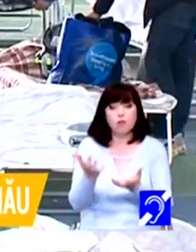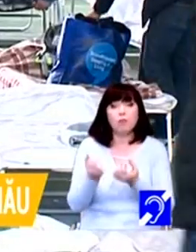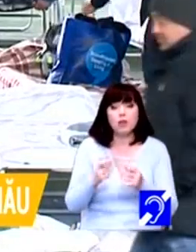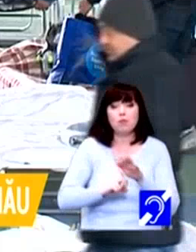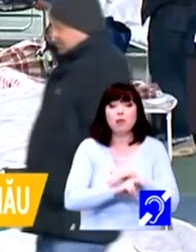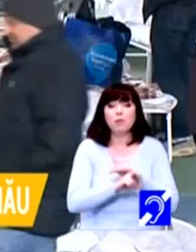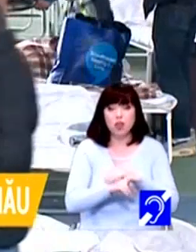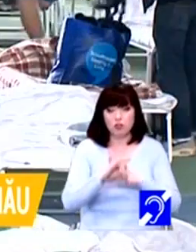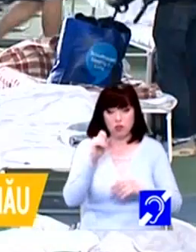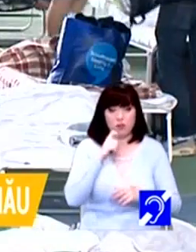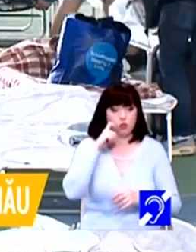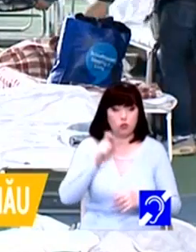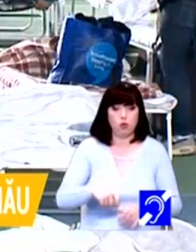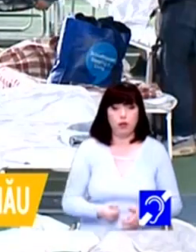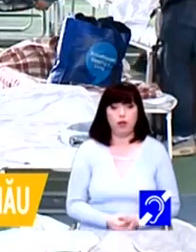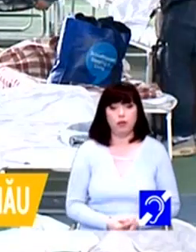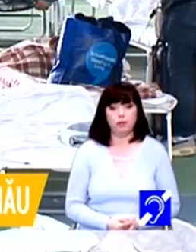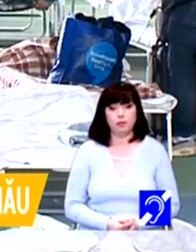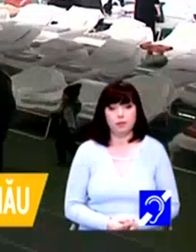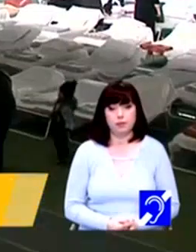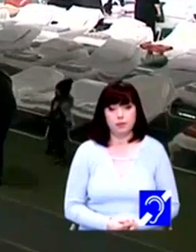din Ucraina.